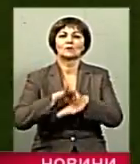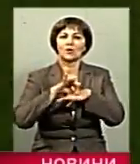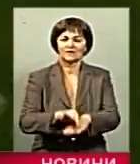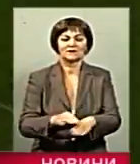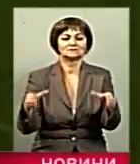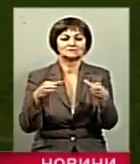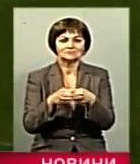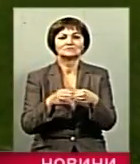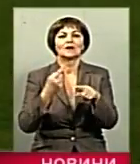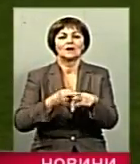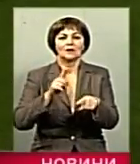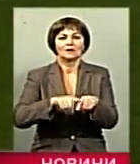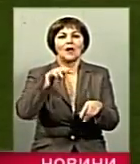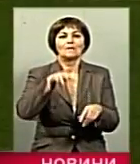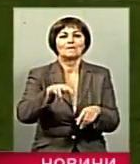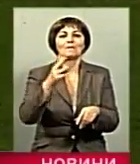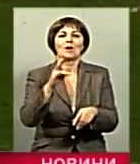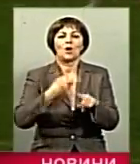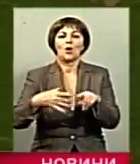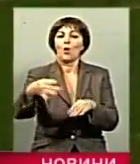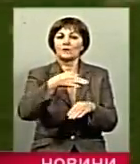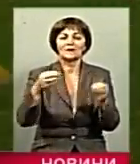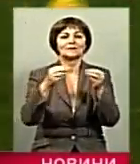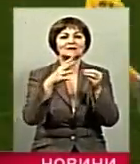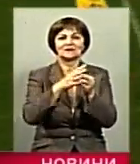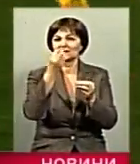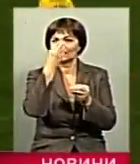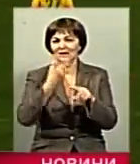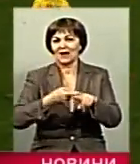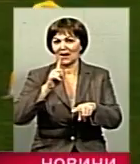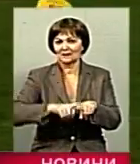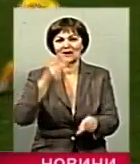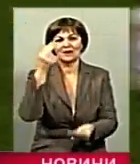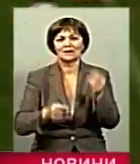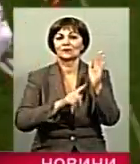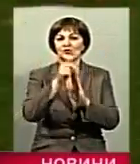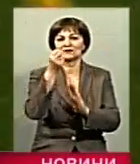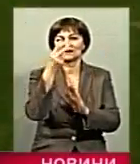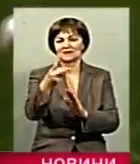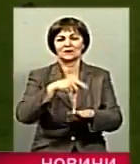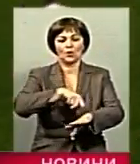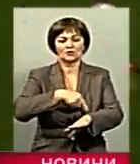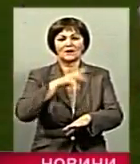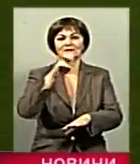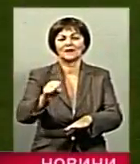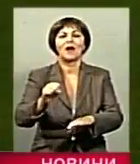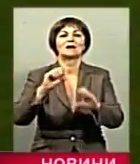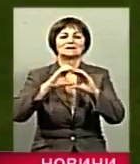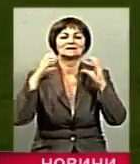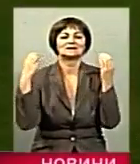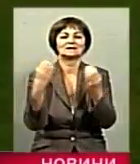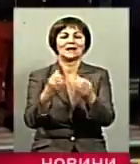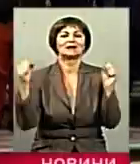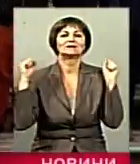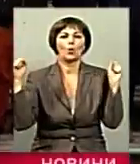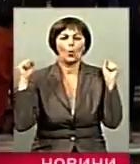клубу «Врадіївка» Миколаївської області 15 квітня. Матч розпочнеться о 13 годині на стадіоні «Колос». Сергій Багінський,